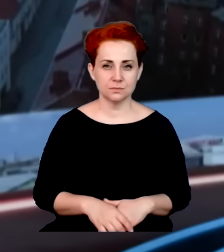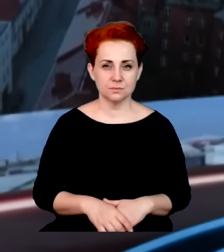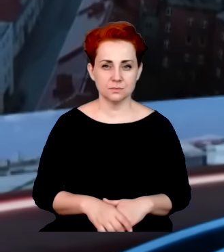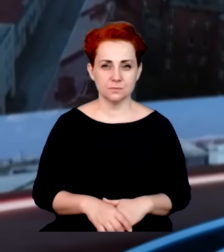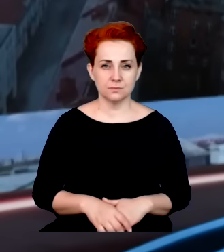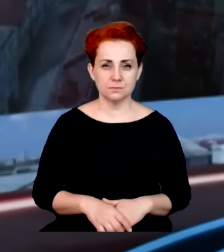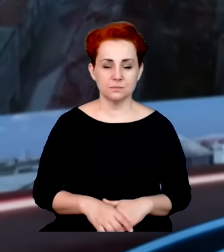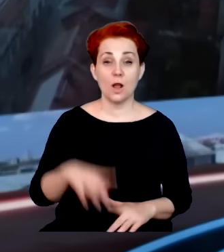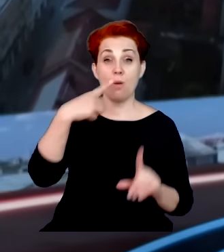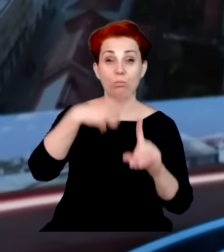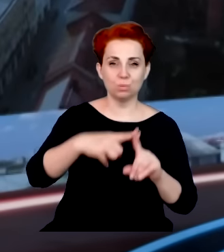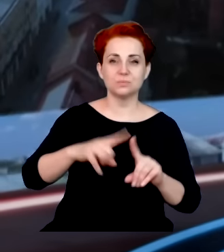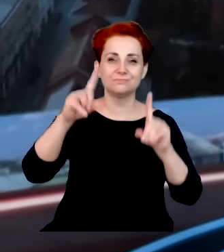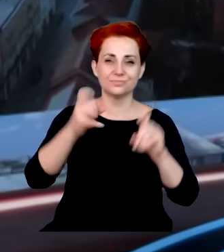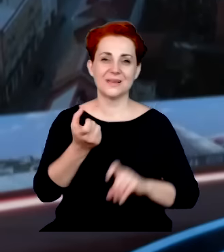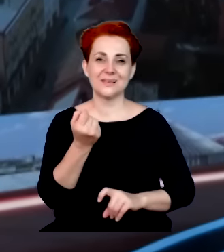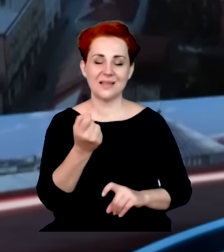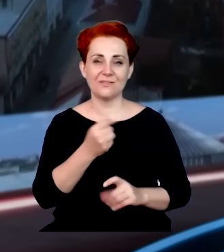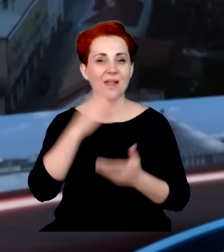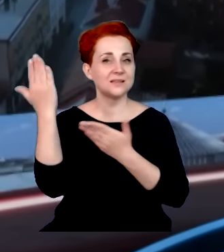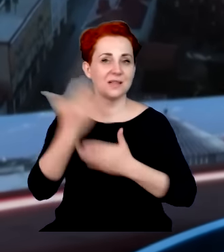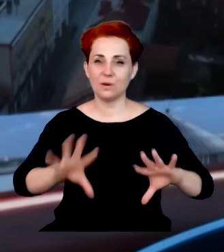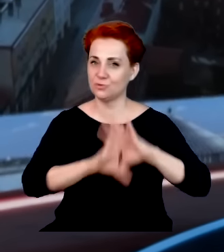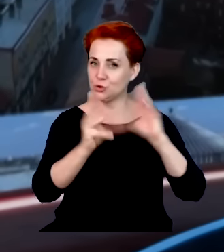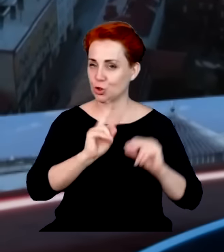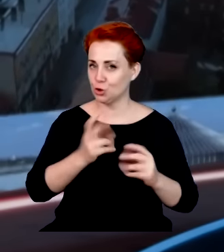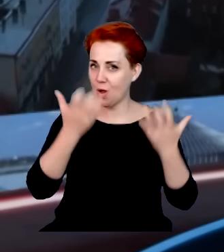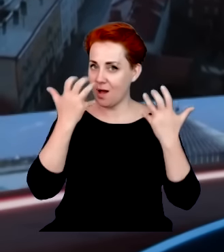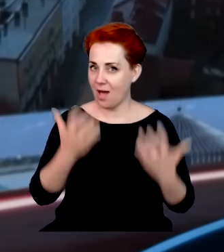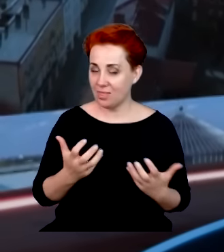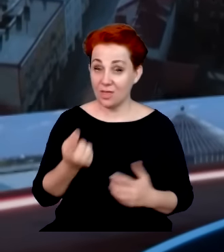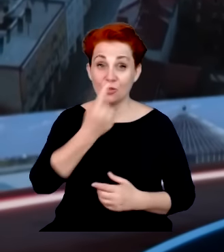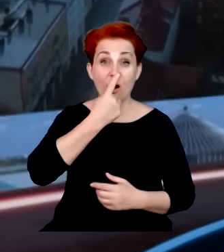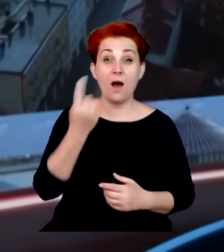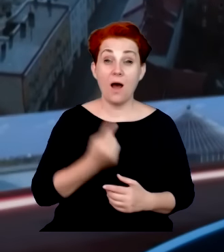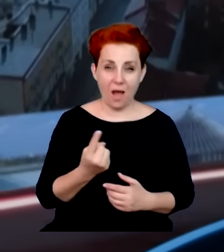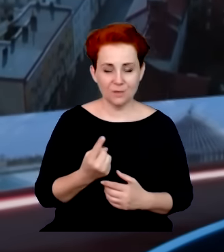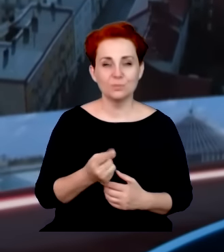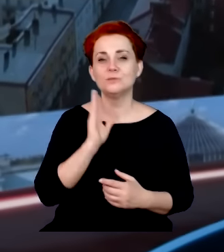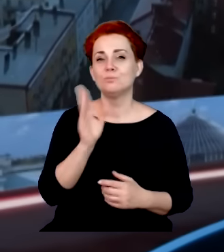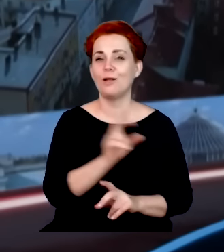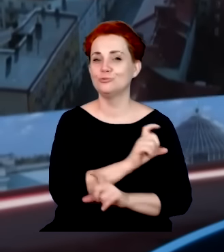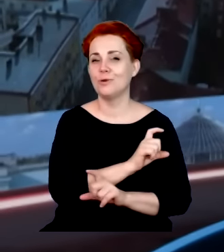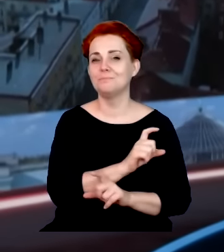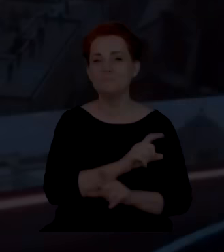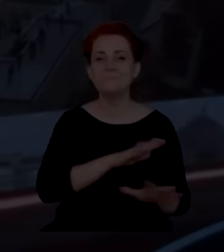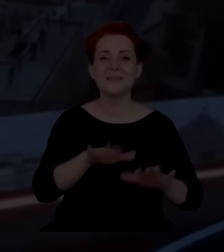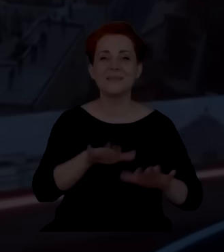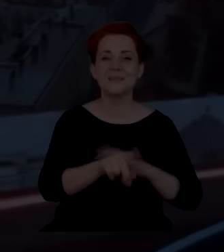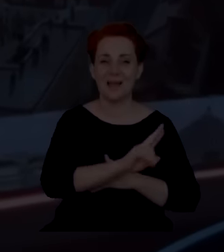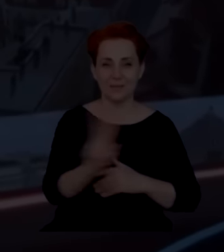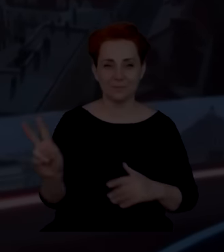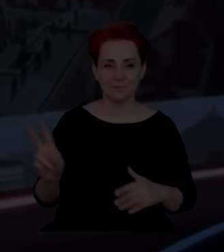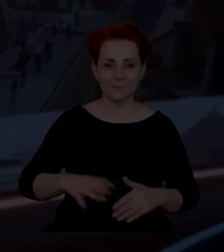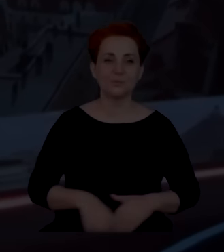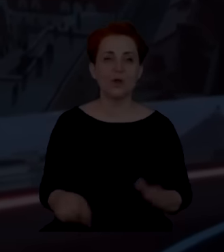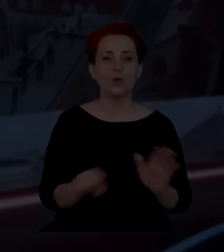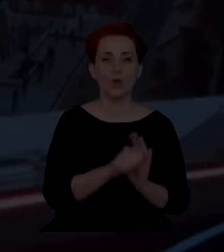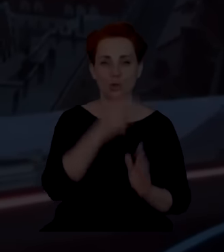Plus startuje za chwilę. Zapraszamy wszystkich chętnych. W tym ekspresie zmieścimy naprawdę każdego. Do zobaczenia.